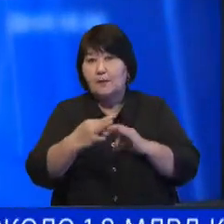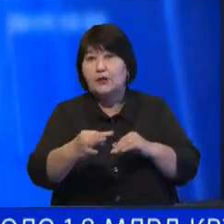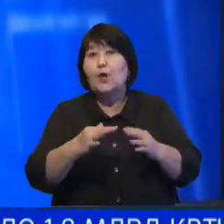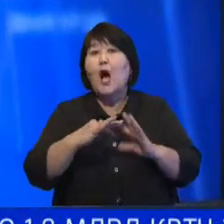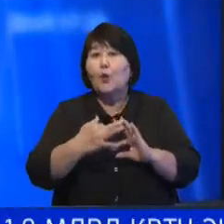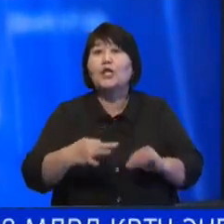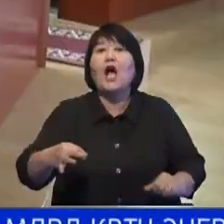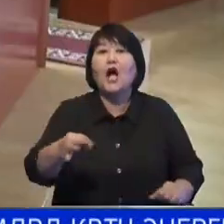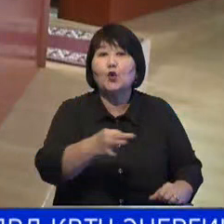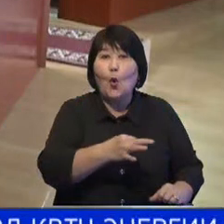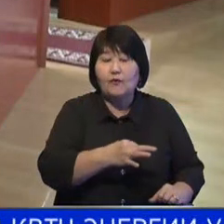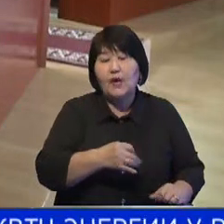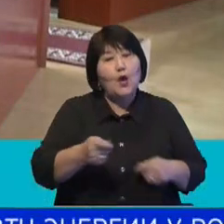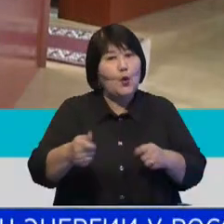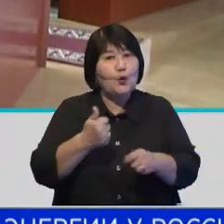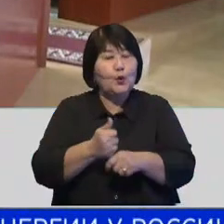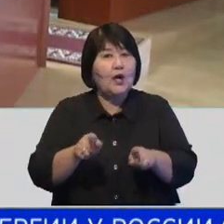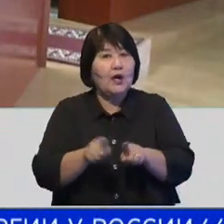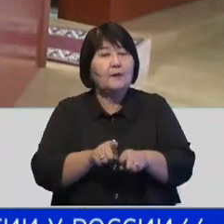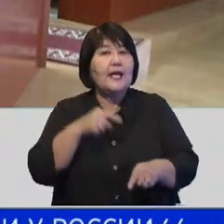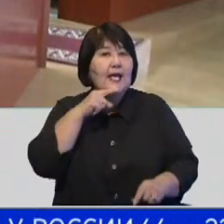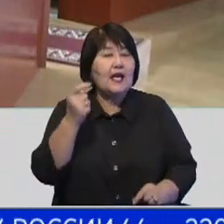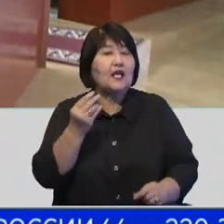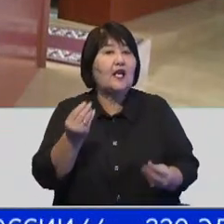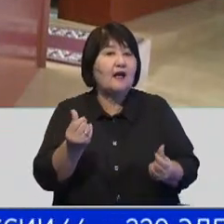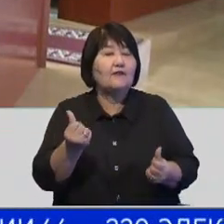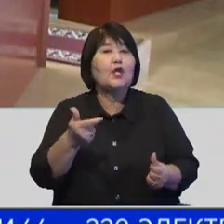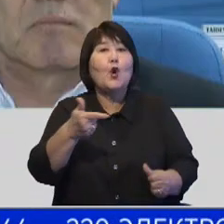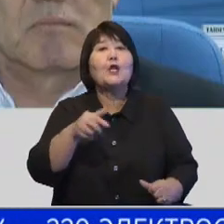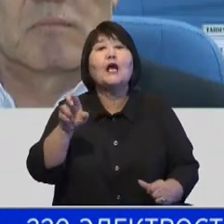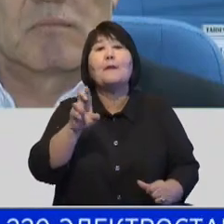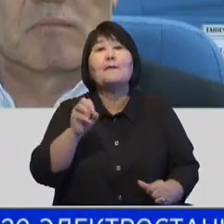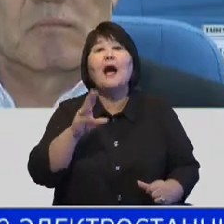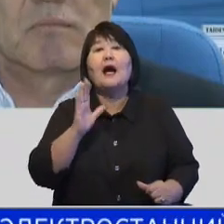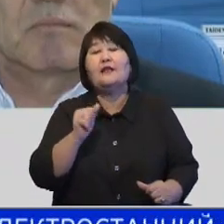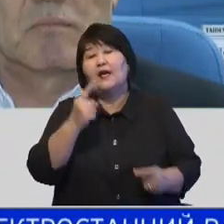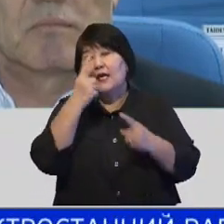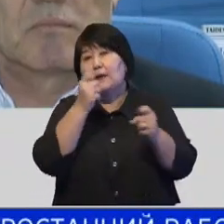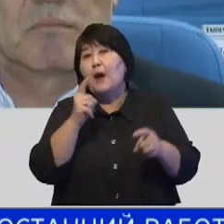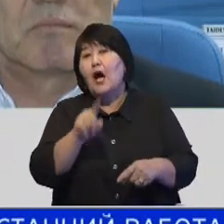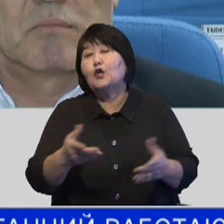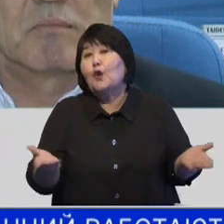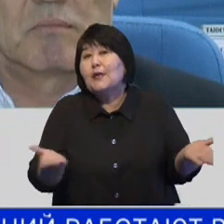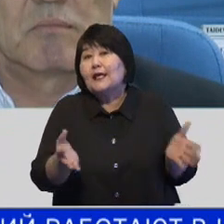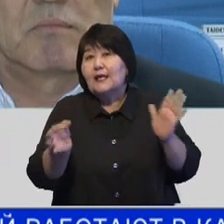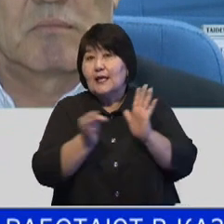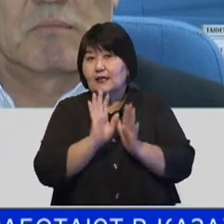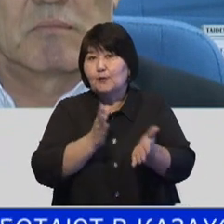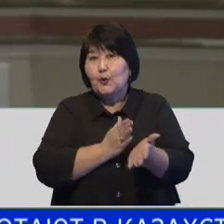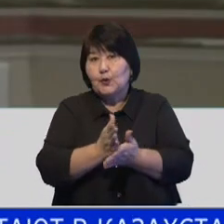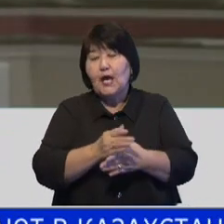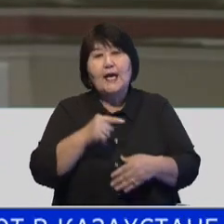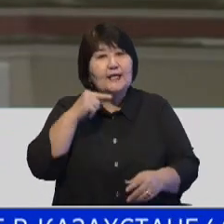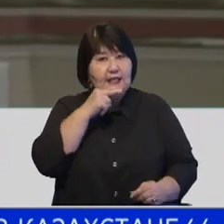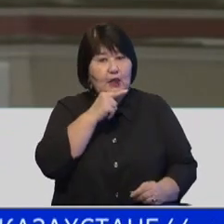и аульс отдела экономики и финансов Гульнара май маханова проинформировала о том на какие цели будут направлены